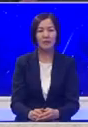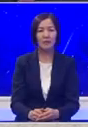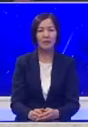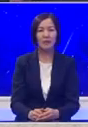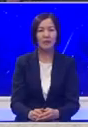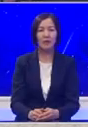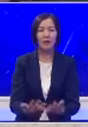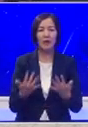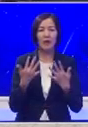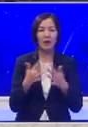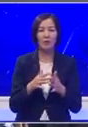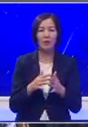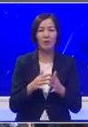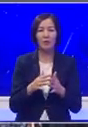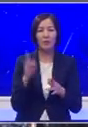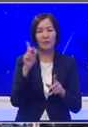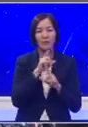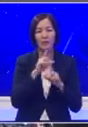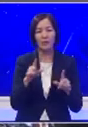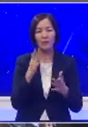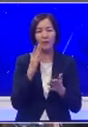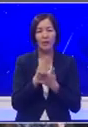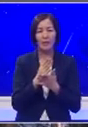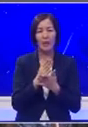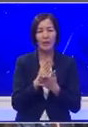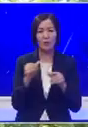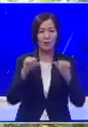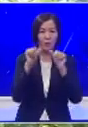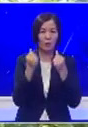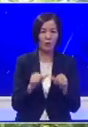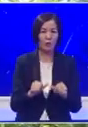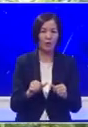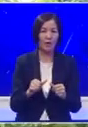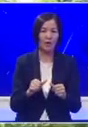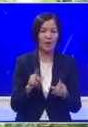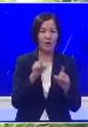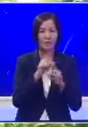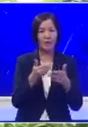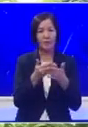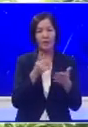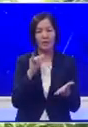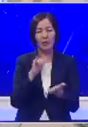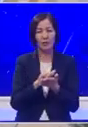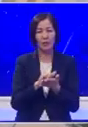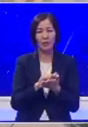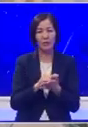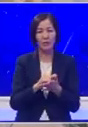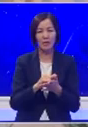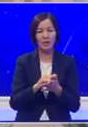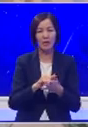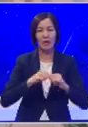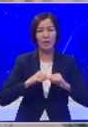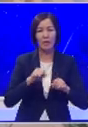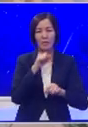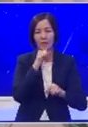Жансүгір ауылында Есмұрат Сиқымов атындағы мектеп бар. Тұлғаға арналған бюст осы білім ошағы алдына қойылды. Батыр баба отан соғысында